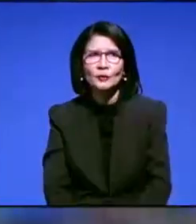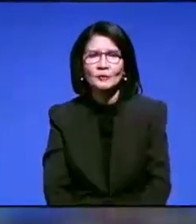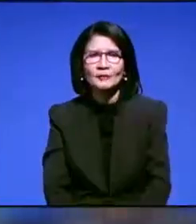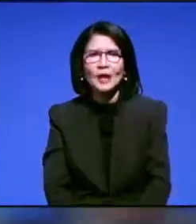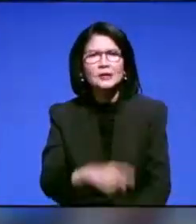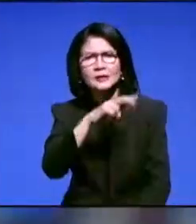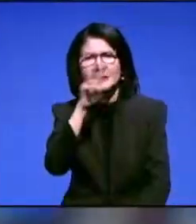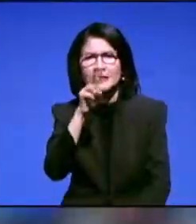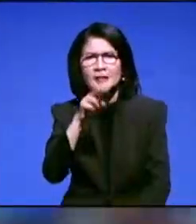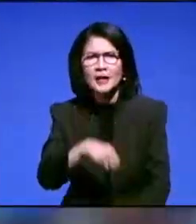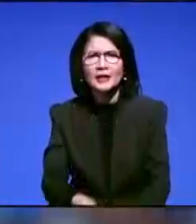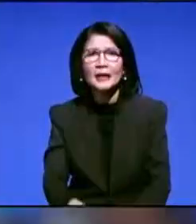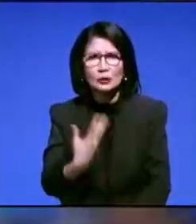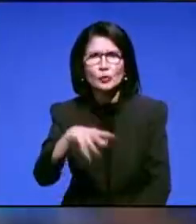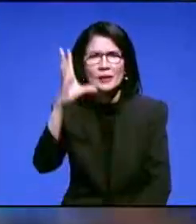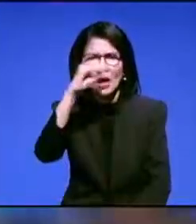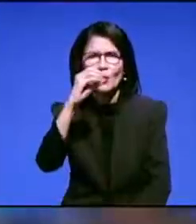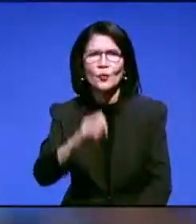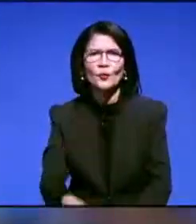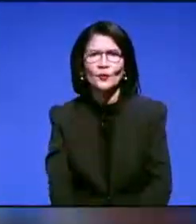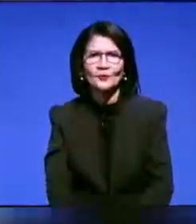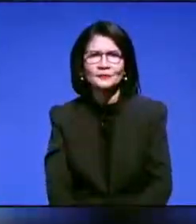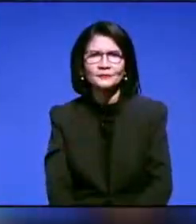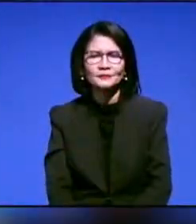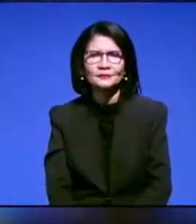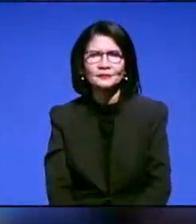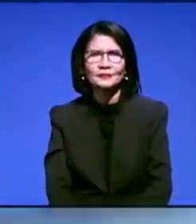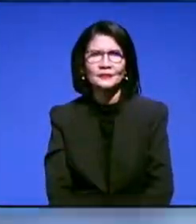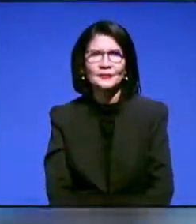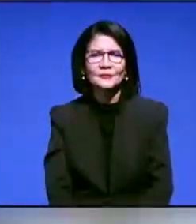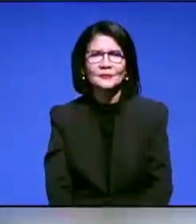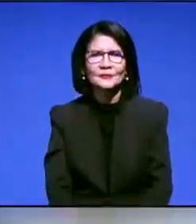harus transitnya di sana, gitu ya. Nah, itu yang dicurigai.